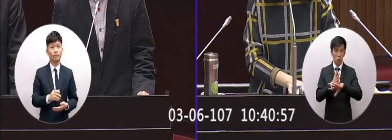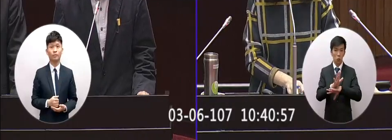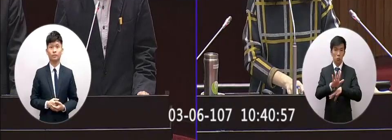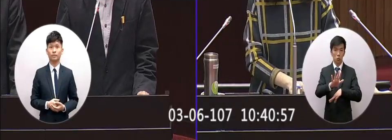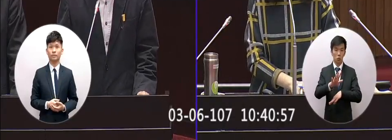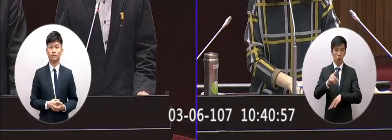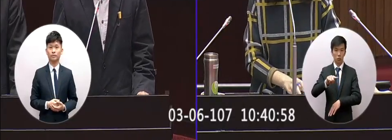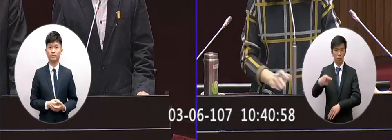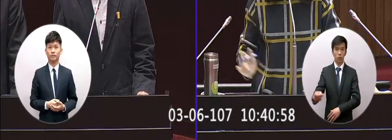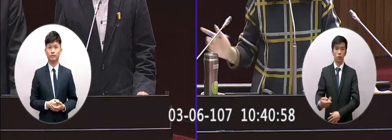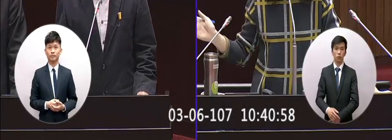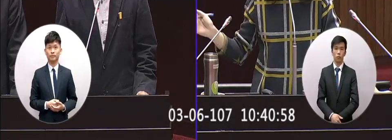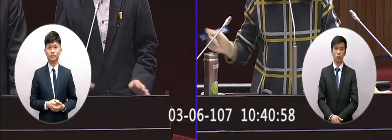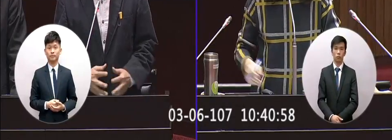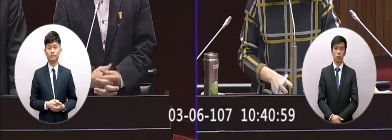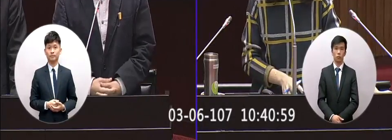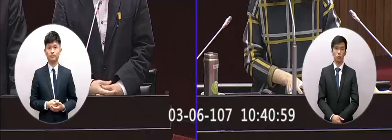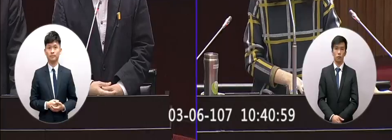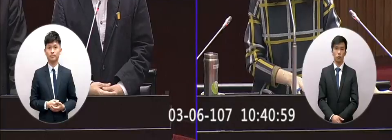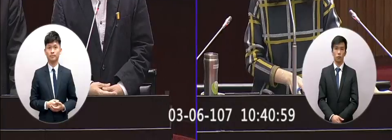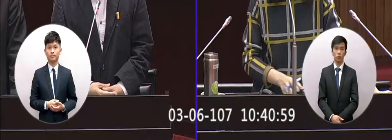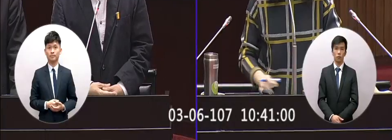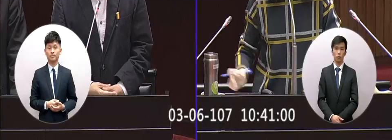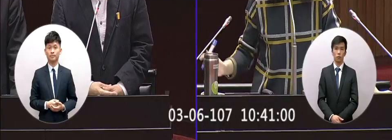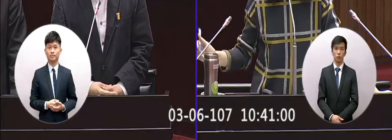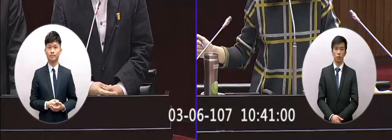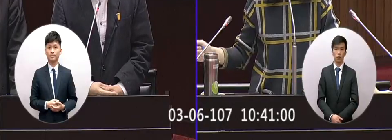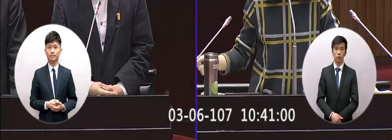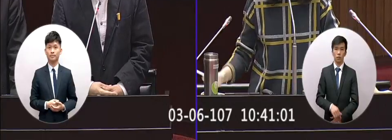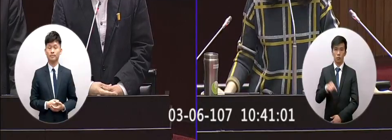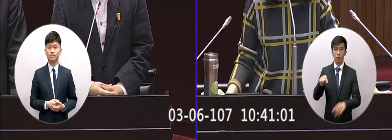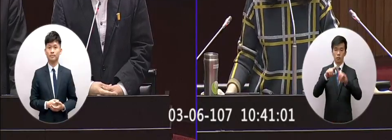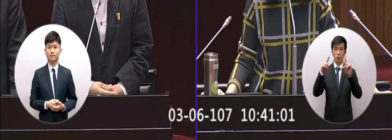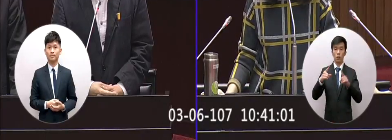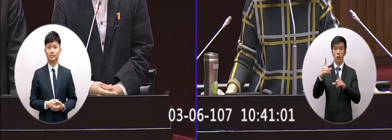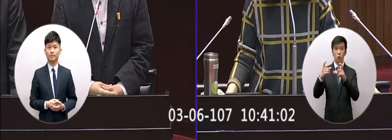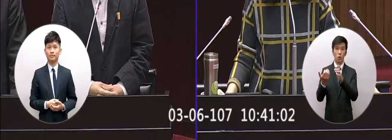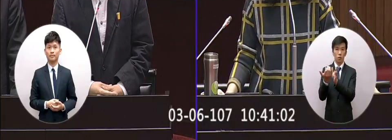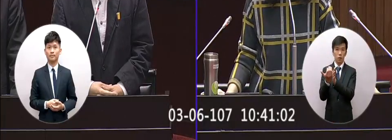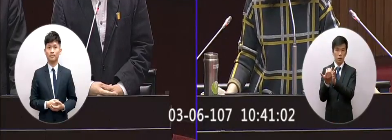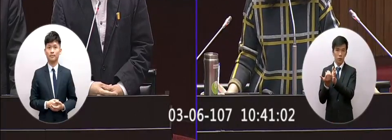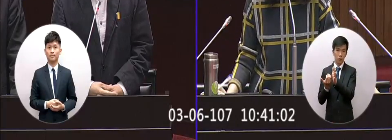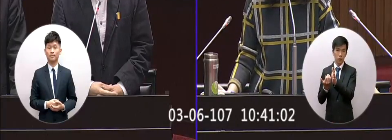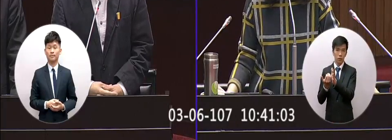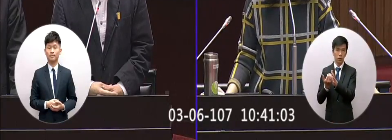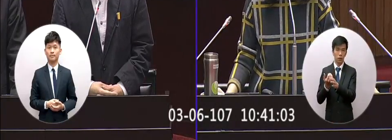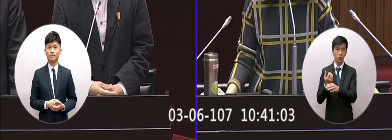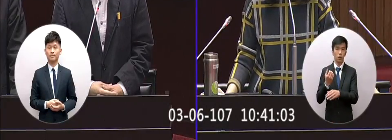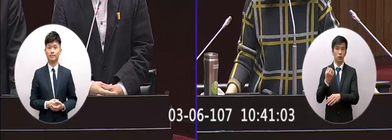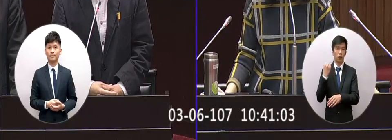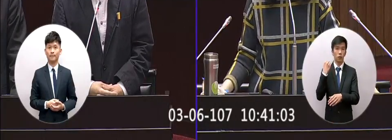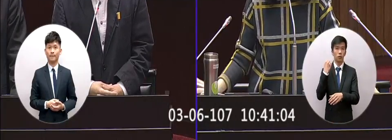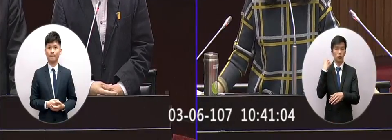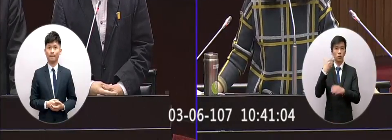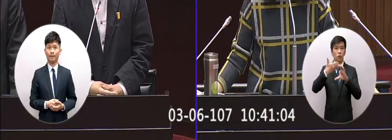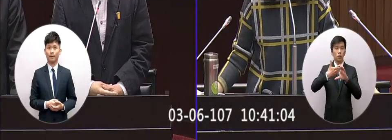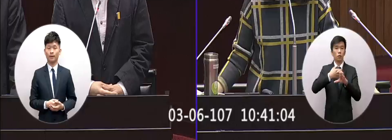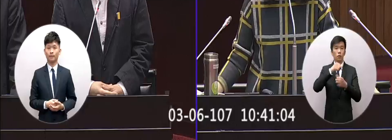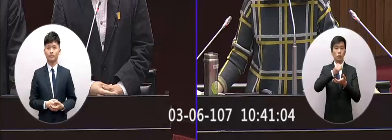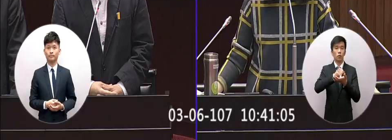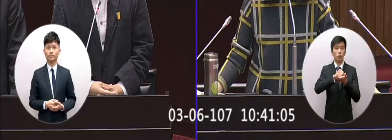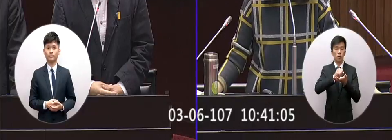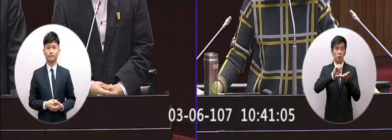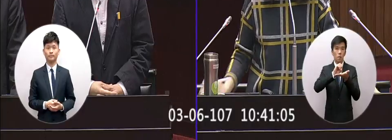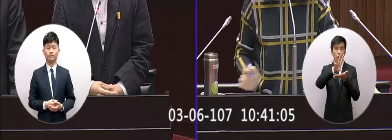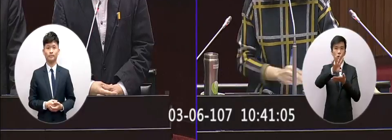哦。这是在过年之前媒体的报道哦。他是说，以现在你们最新的统计